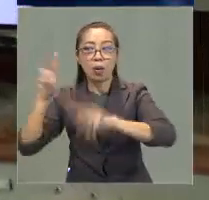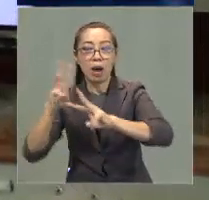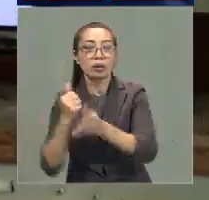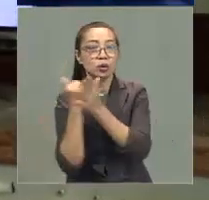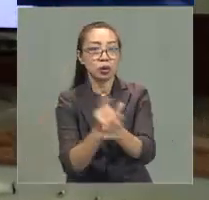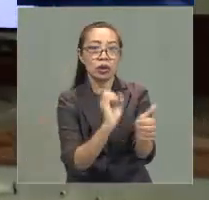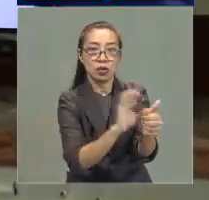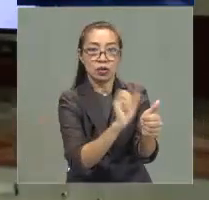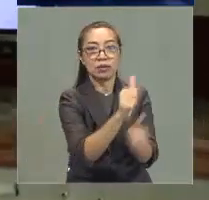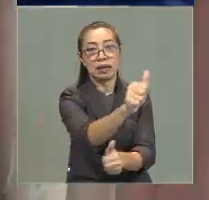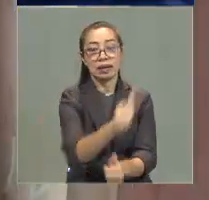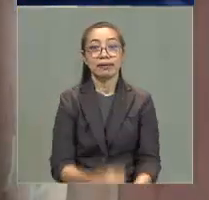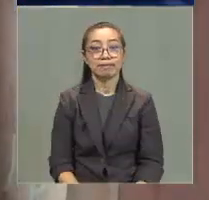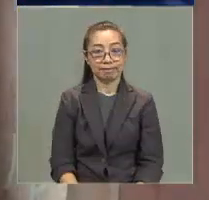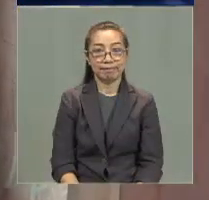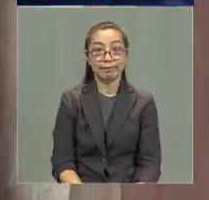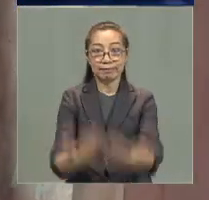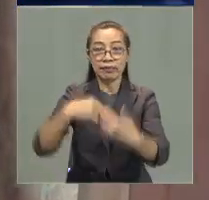ให้กับผู้ปกครองและจะมีใบงานส่งมาตามหลังโดยเลือกให้ลูกเรียนในช่วงเช้าเนื่องจากไม่มีภาระก็จะได้อยู่ช่วยสอนลูกไปด้วยอีก1